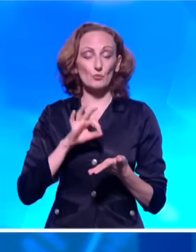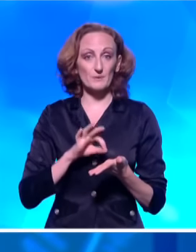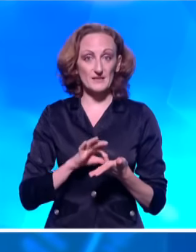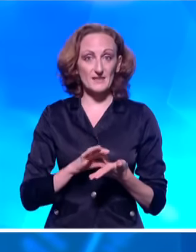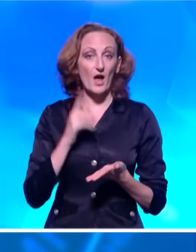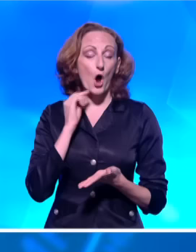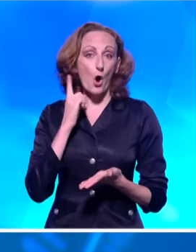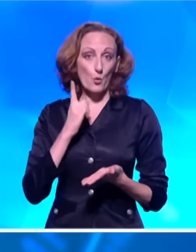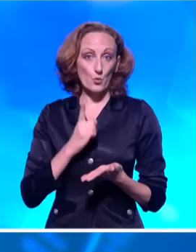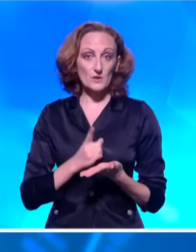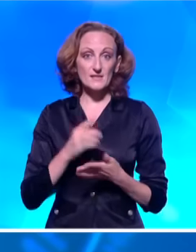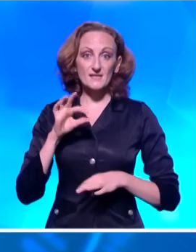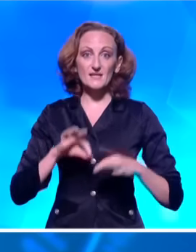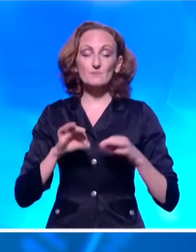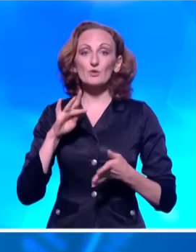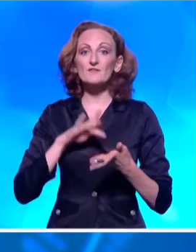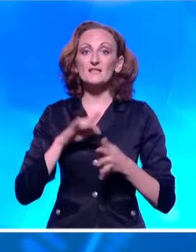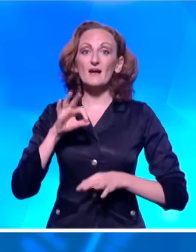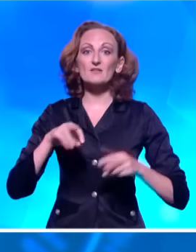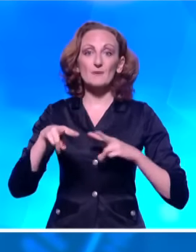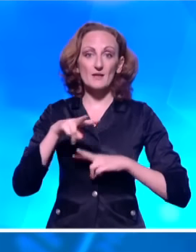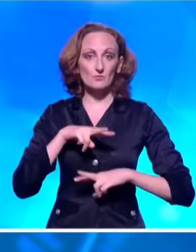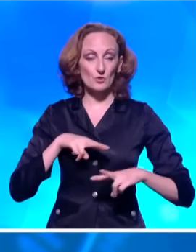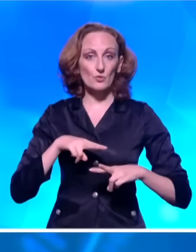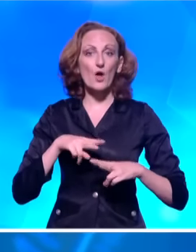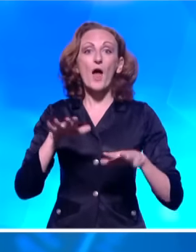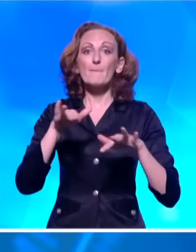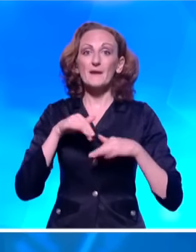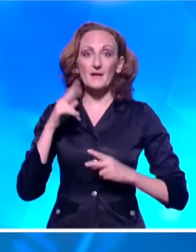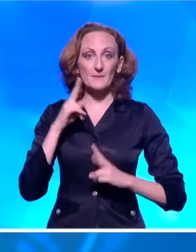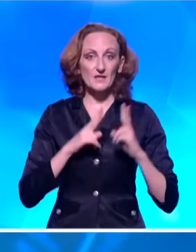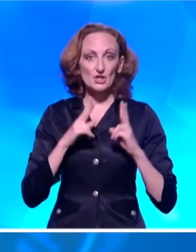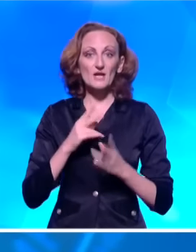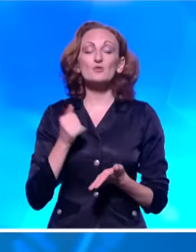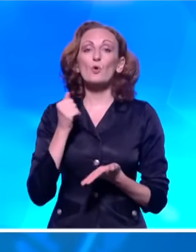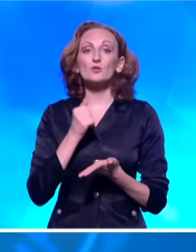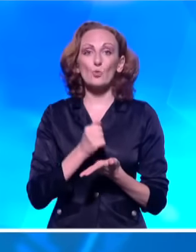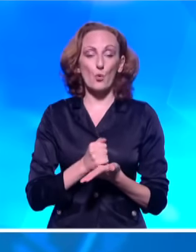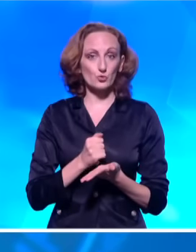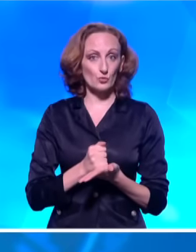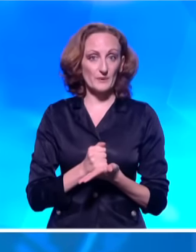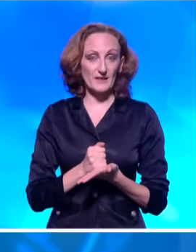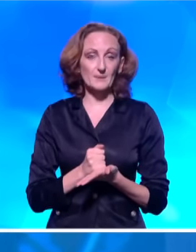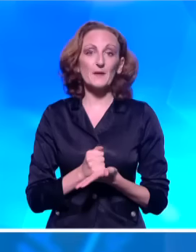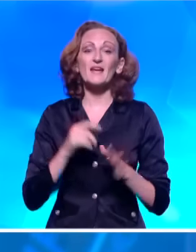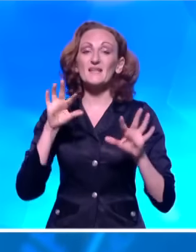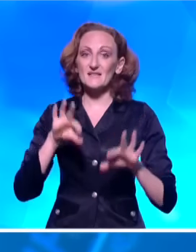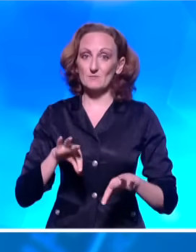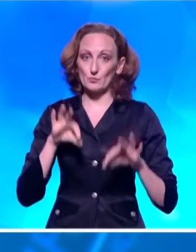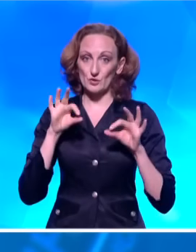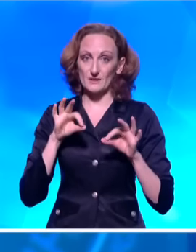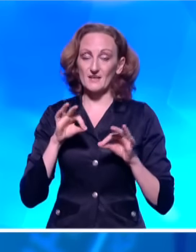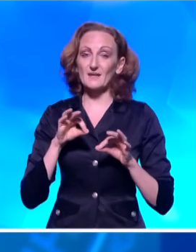за насрочване на изборите в Централната избирателна комисия, приехме решението, с което одобрихме хронограмата за тези избори,